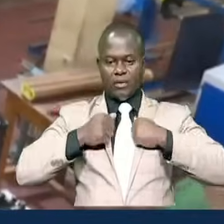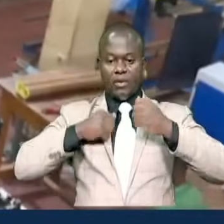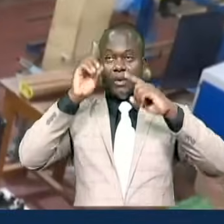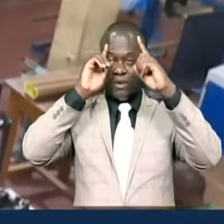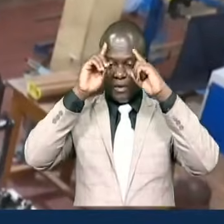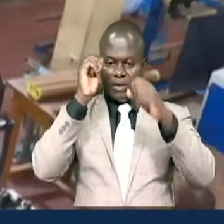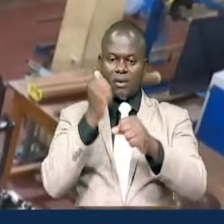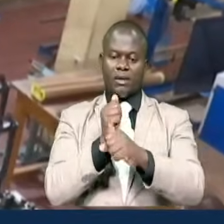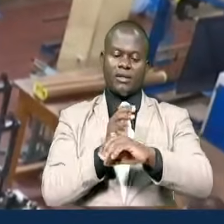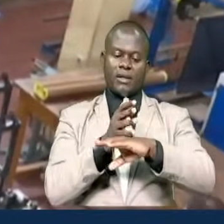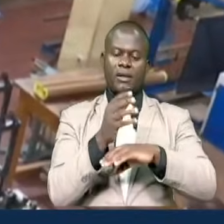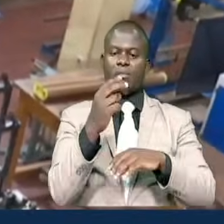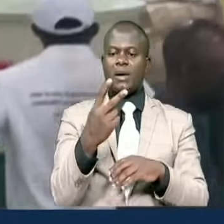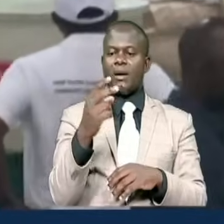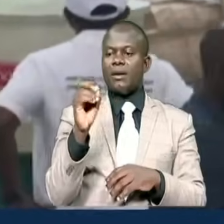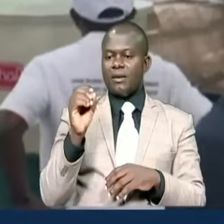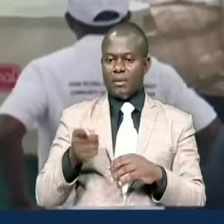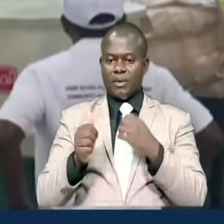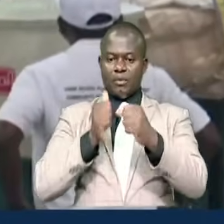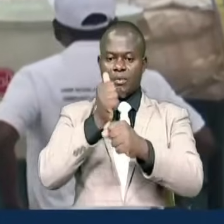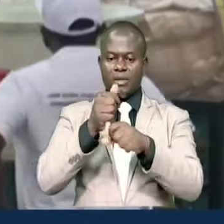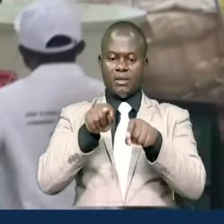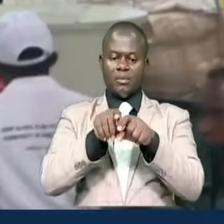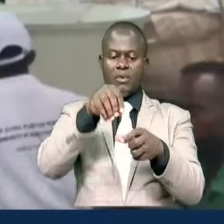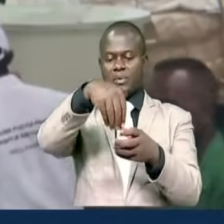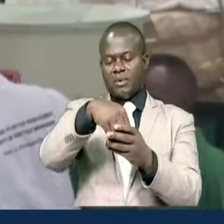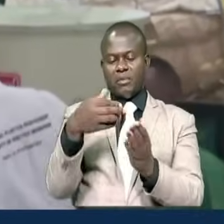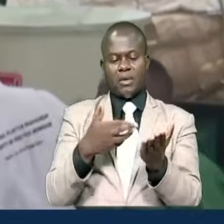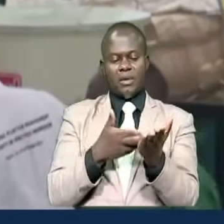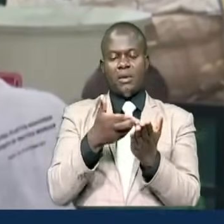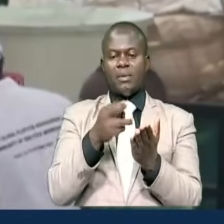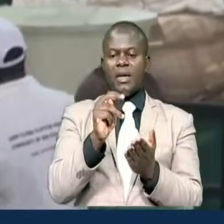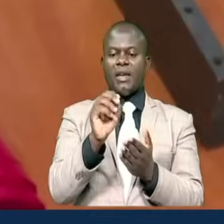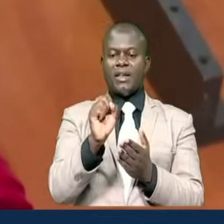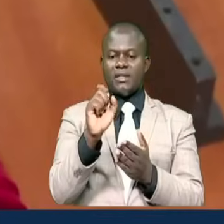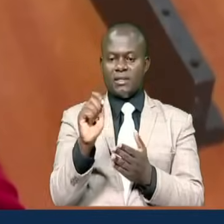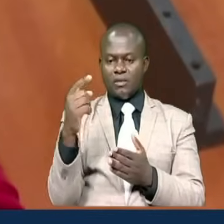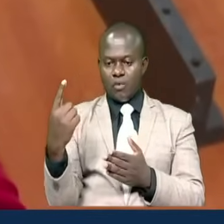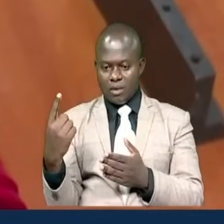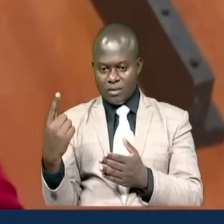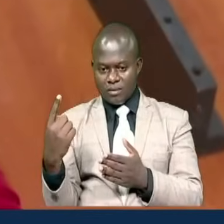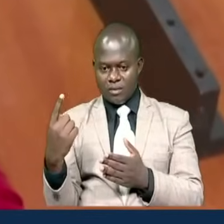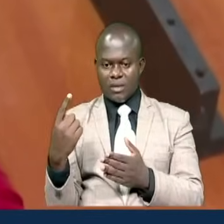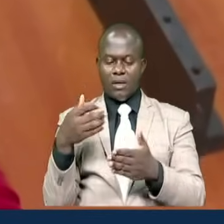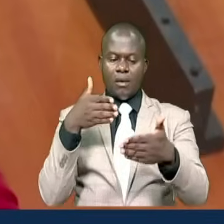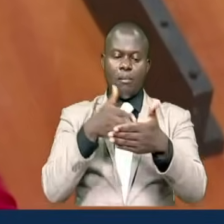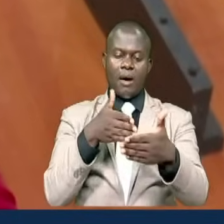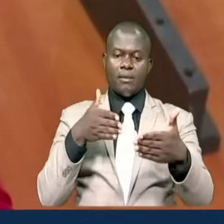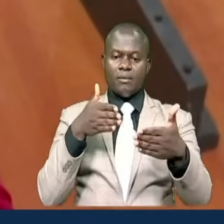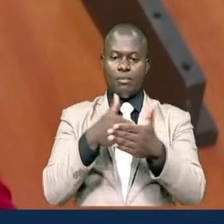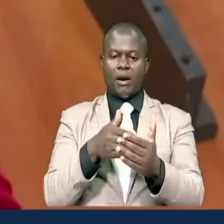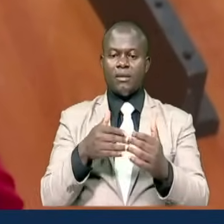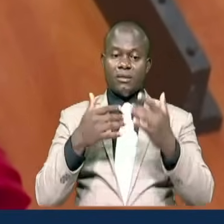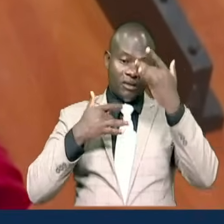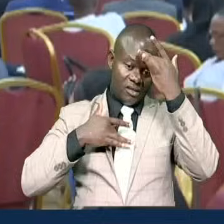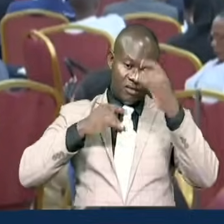imirimo ibihumbi 200 buri mwaka nk'uko bikubiye muri gahunda ya NST1 ngo yakomwe mu nkokora n'icyorezo